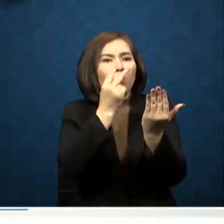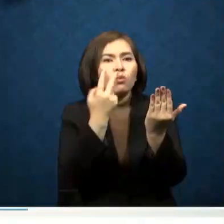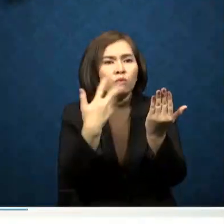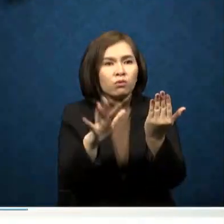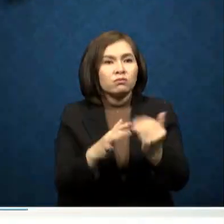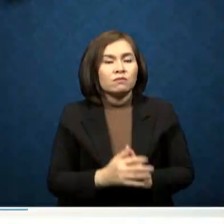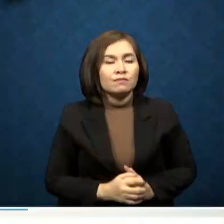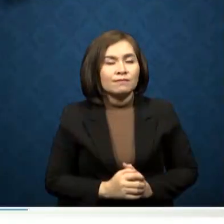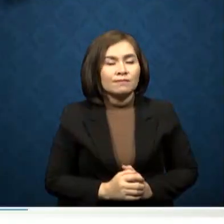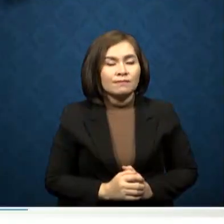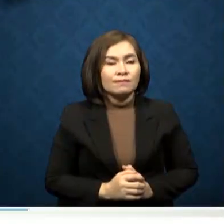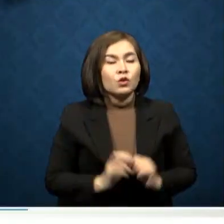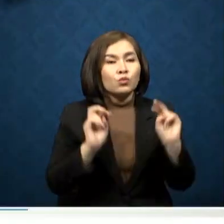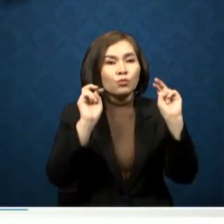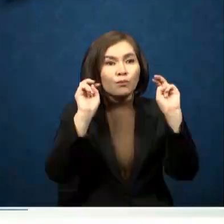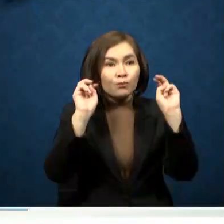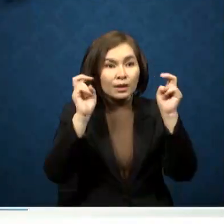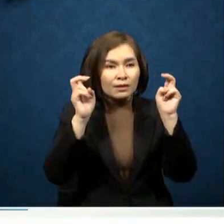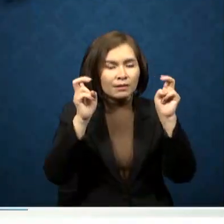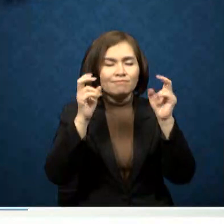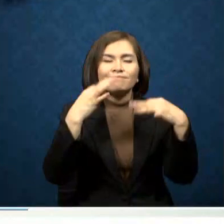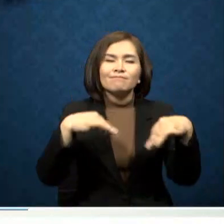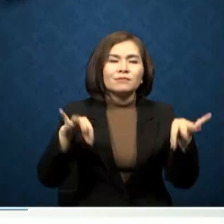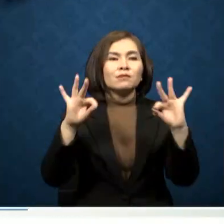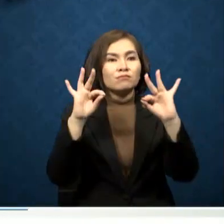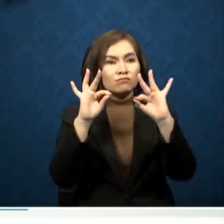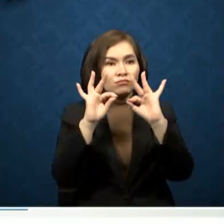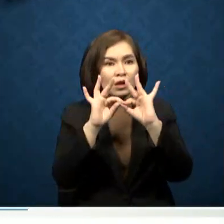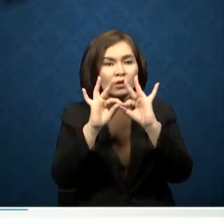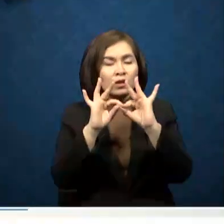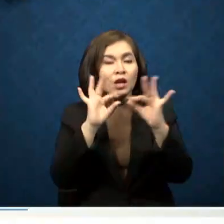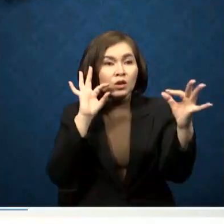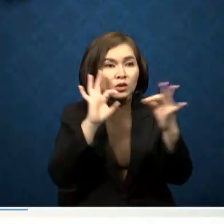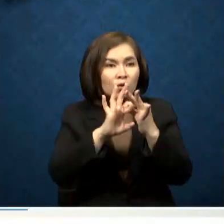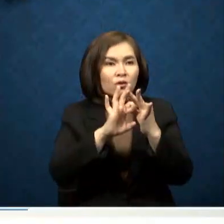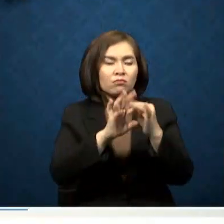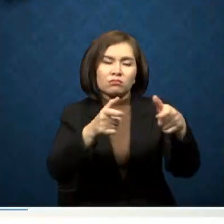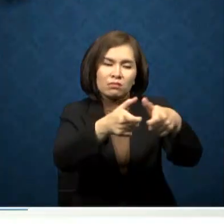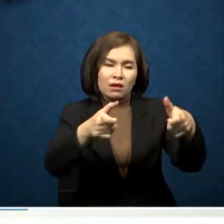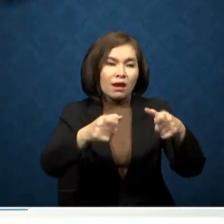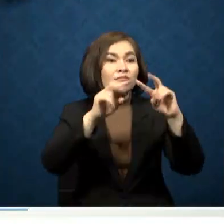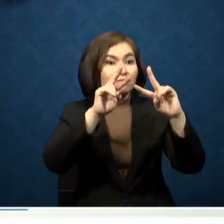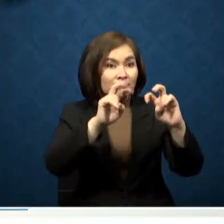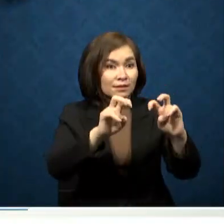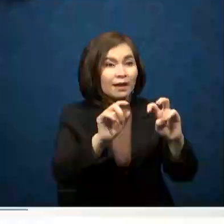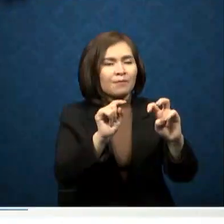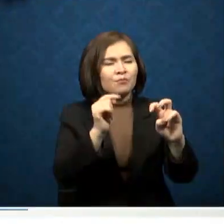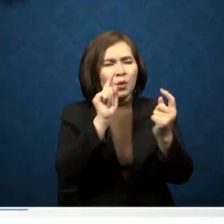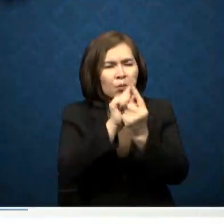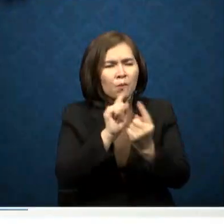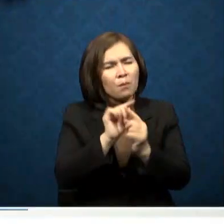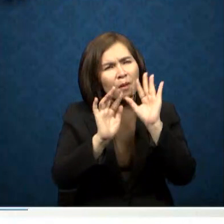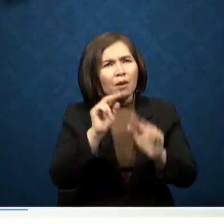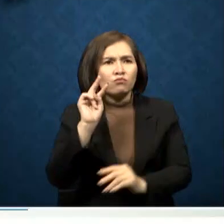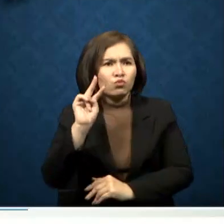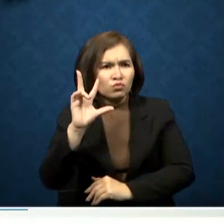แล้วนะครับเอ่อประเด็นที่สำคัญของการศึกษารายงานเรื่องนี้นะครับมีอยู่ 2-3ประเด็น